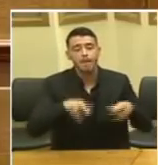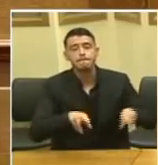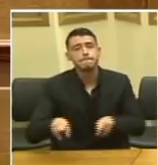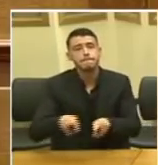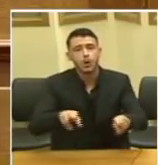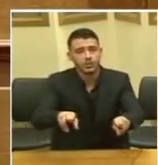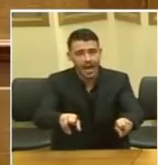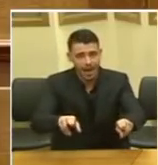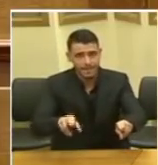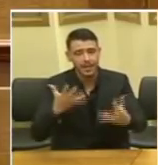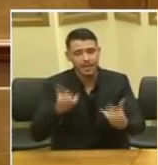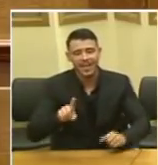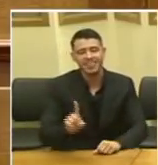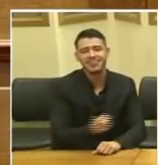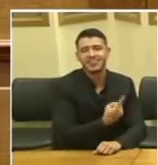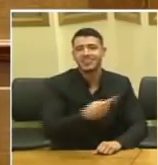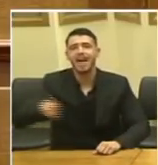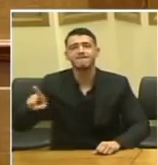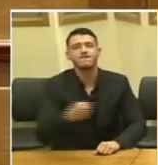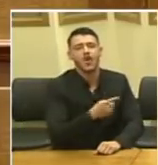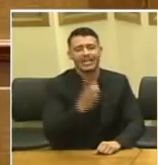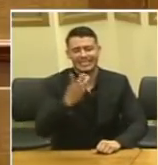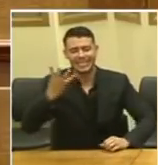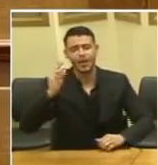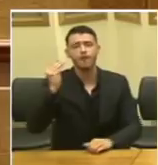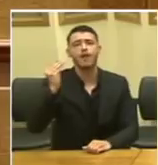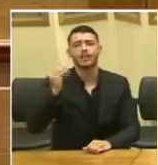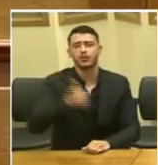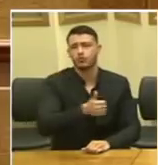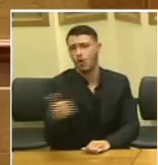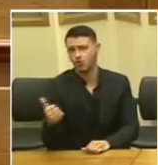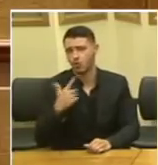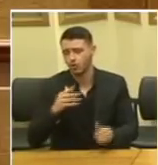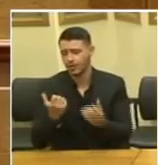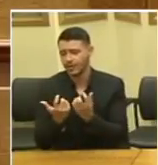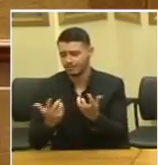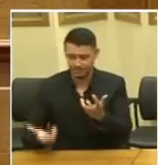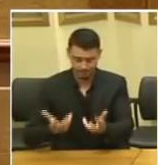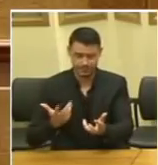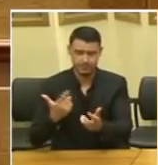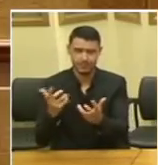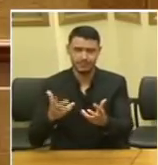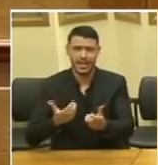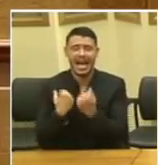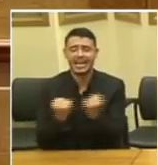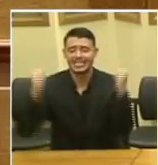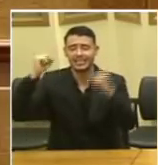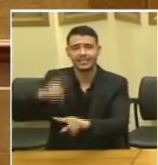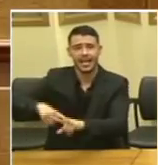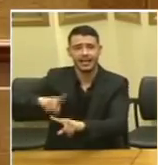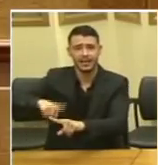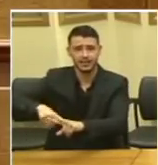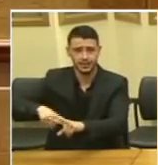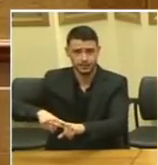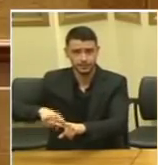Έλληνες είναι ότι οι ανεξάρτητοι Έλληνες είναι ένα κίνημα πολιτών το οποίο συμπαγές παραμένει στη Βουλή σαν κοινοβουλευτική